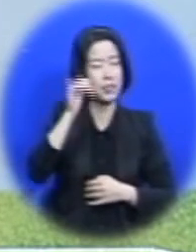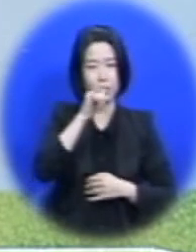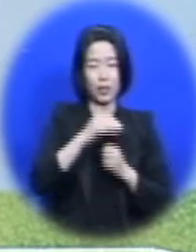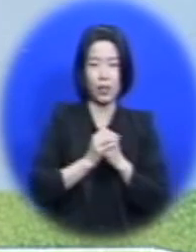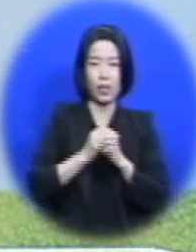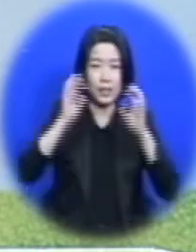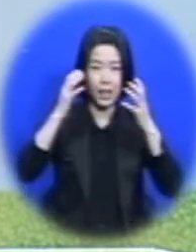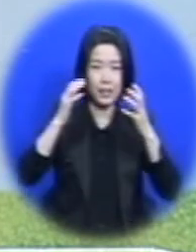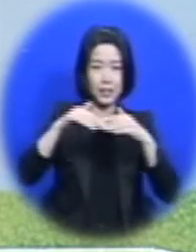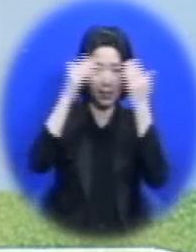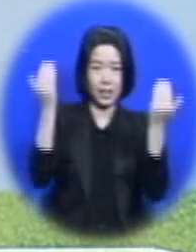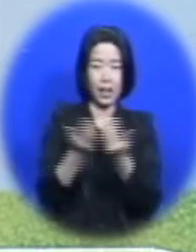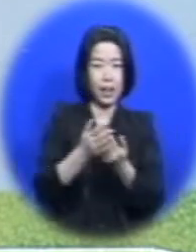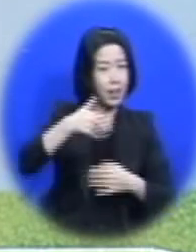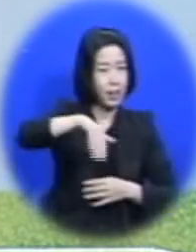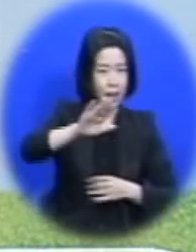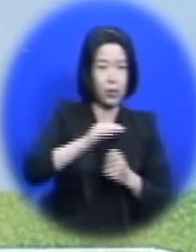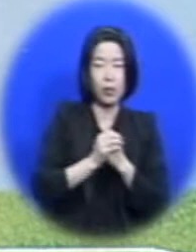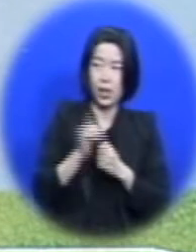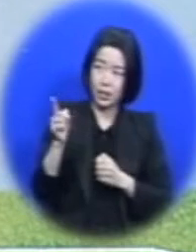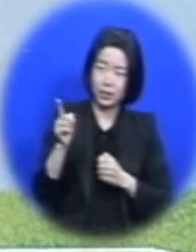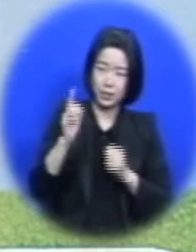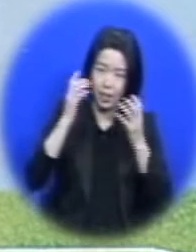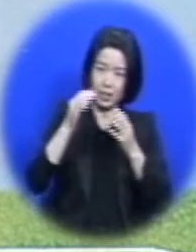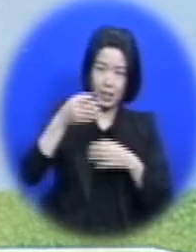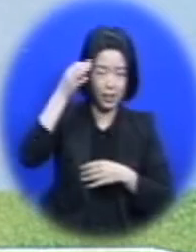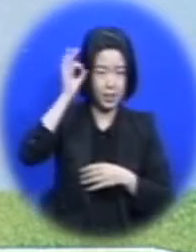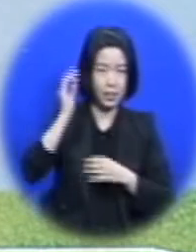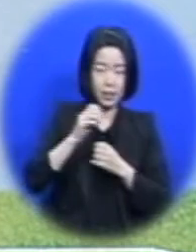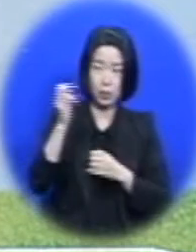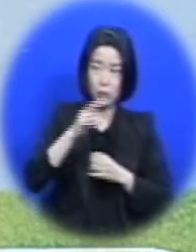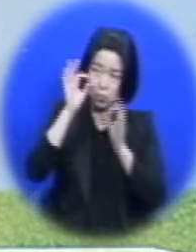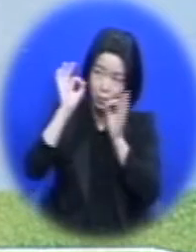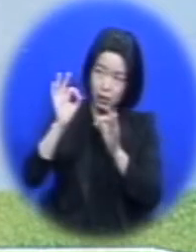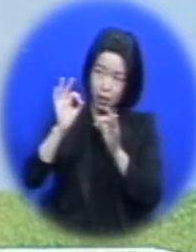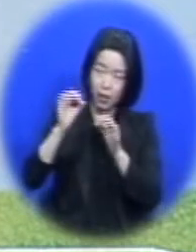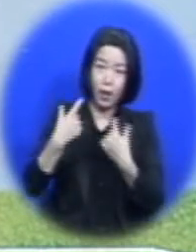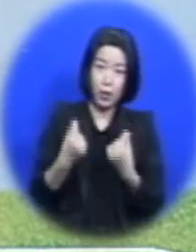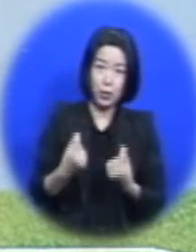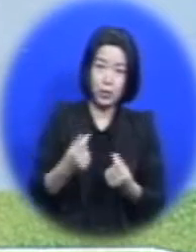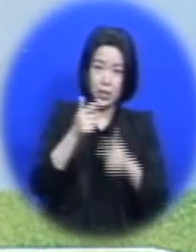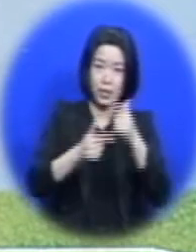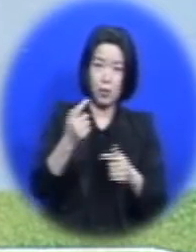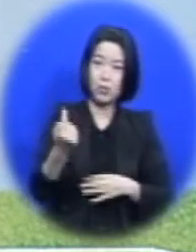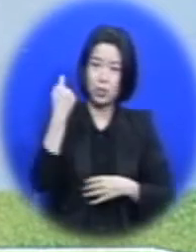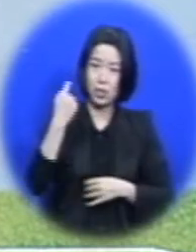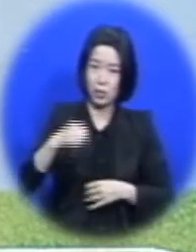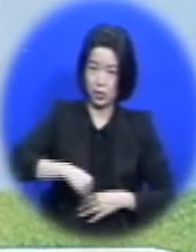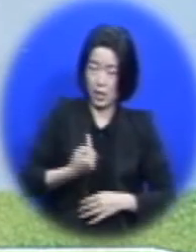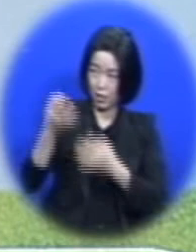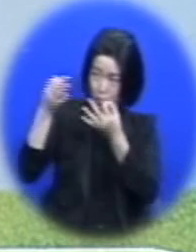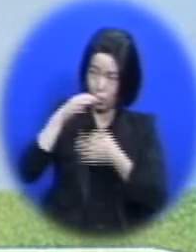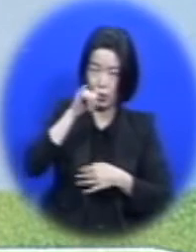아이들이 다 이제 가고 그 아이가 생각이 나서 또 보니까 여전히 그 나무 뒤에서 자기를 보고 있어요